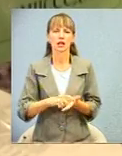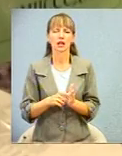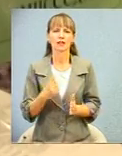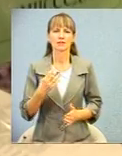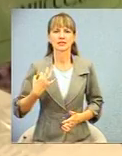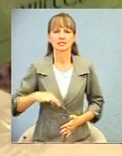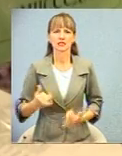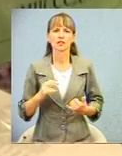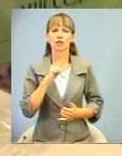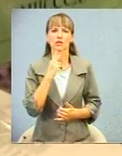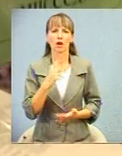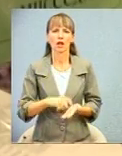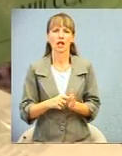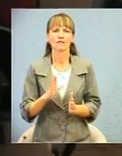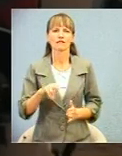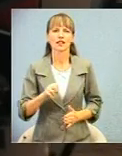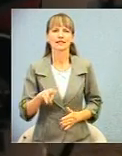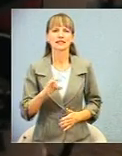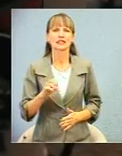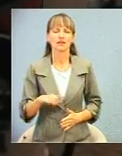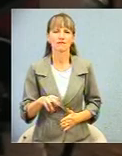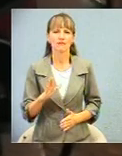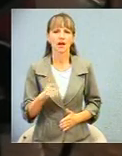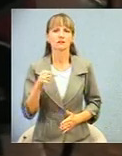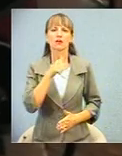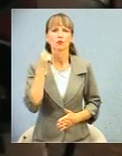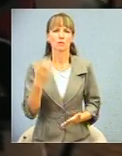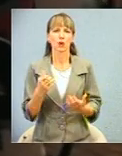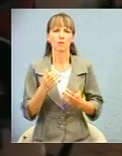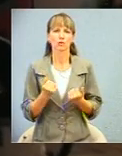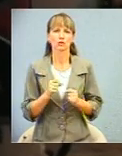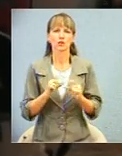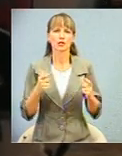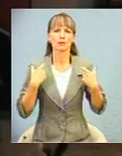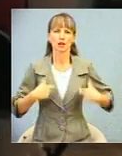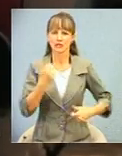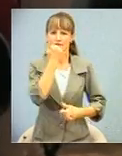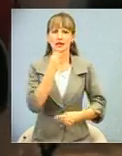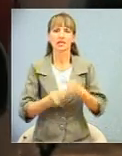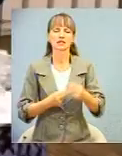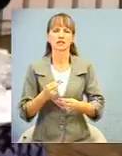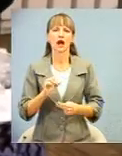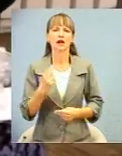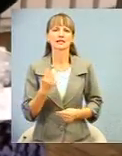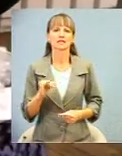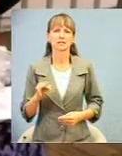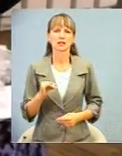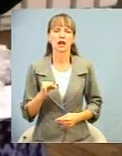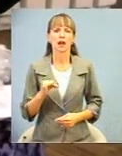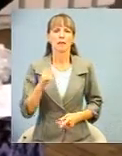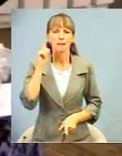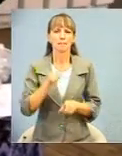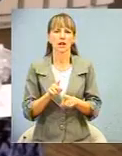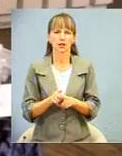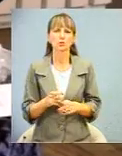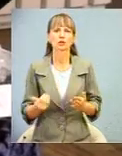2 синів. Нині другокласник Владислав торік отримав шкільний портфель завдяки традиційній обласній акції. Естафету перехопив братик, знову прийшли